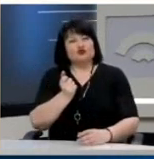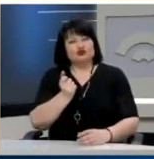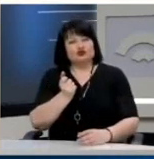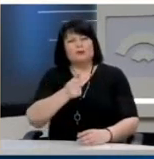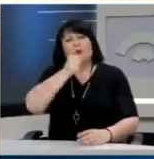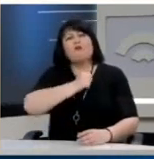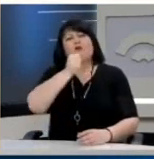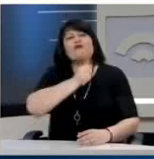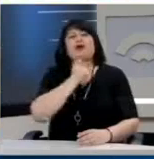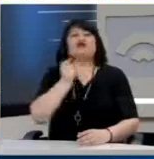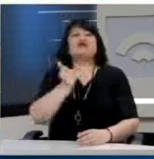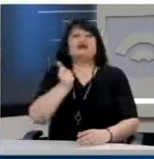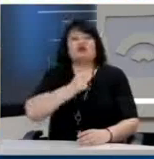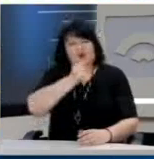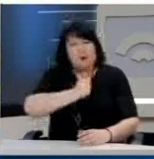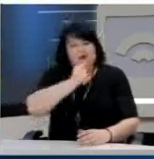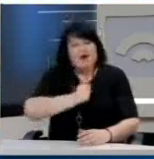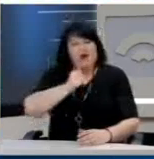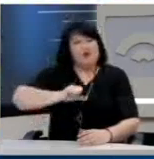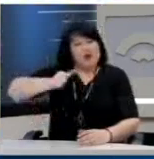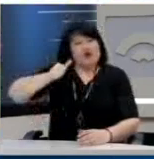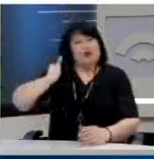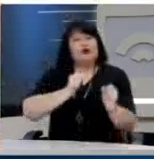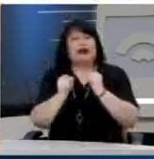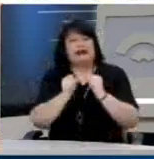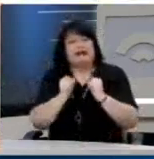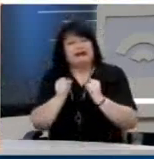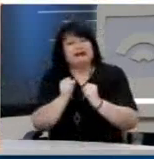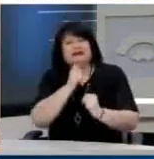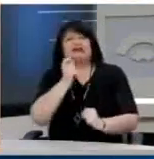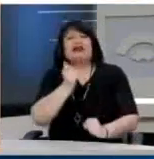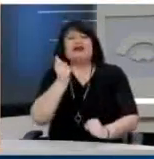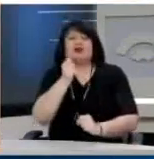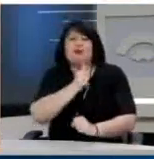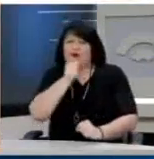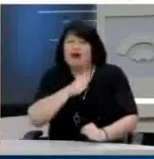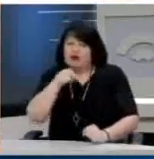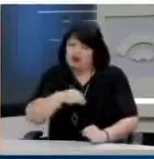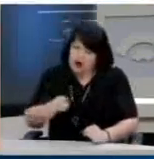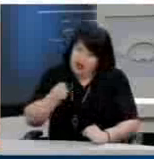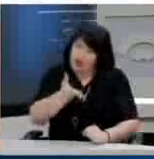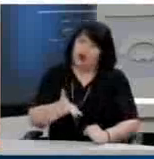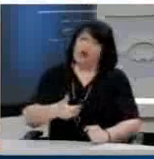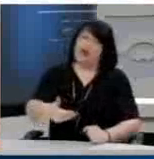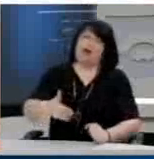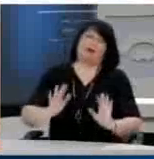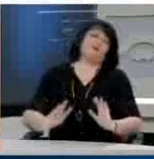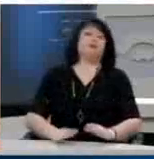που υπέφεραν πρώτοι στα χρόνια της κρίσης. Και την επόμενη